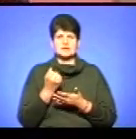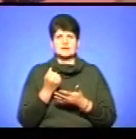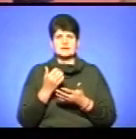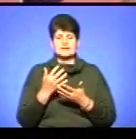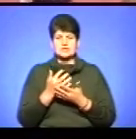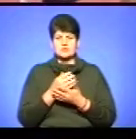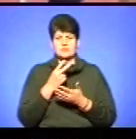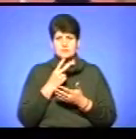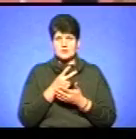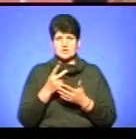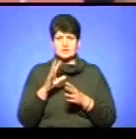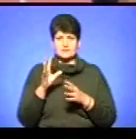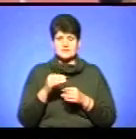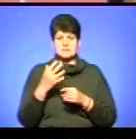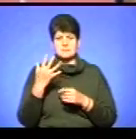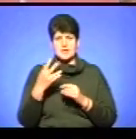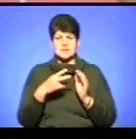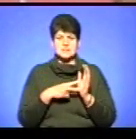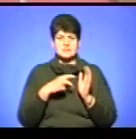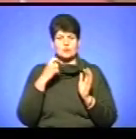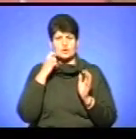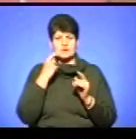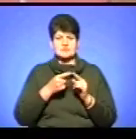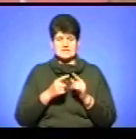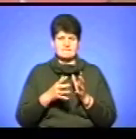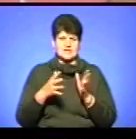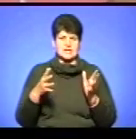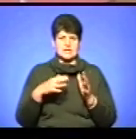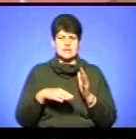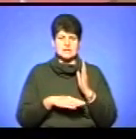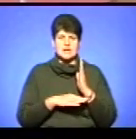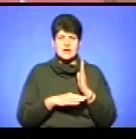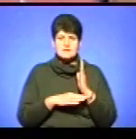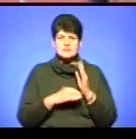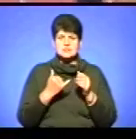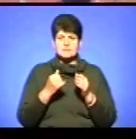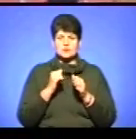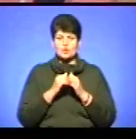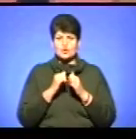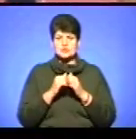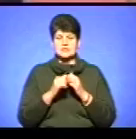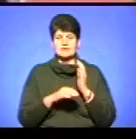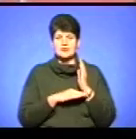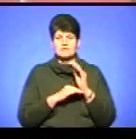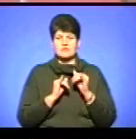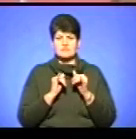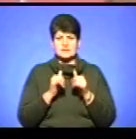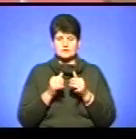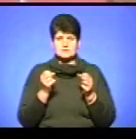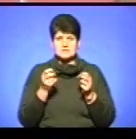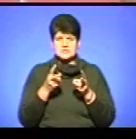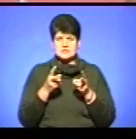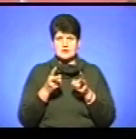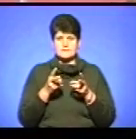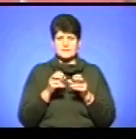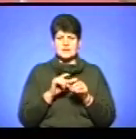вони всі 5-річні, 7-річні. Це великі дерева. Зараз під кожне дерево влити спеціальний розчин, який